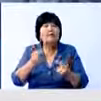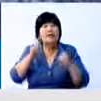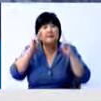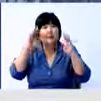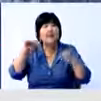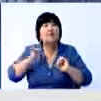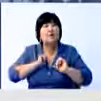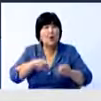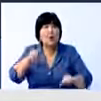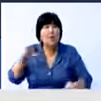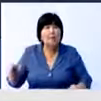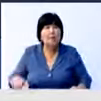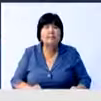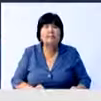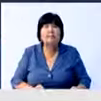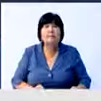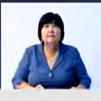героям.